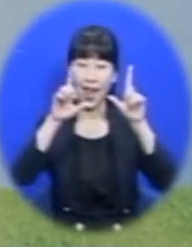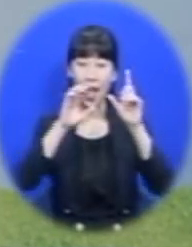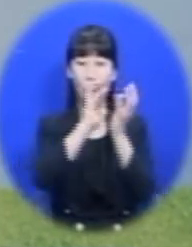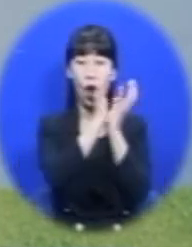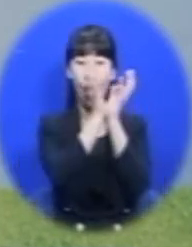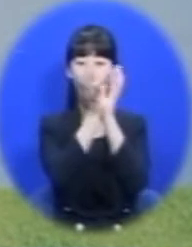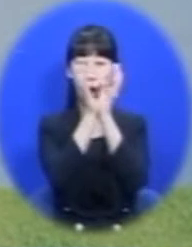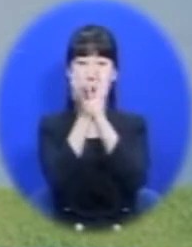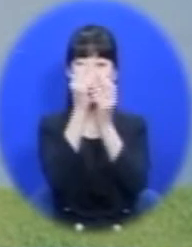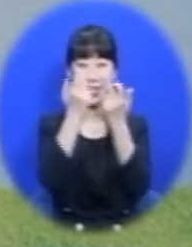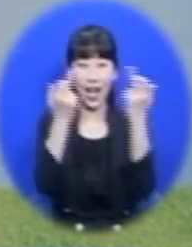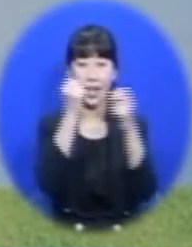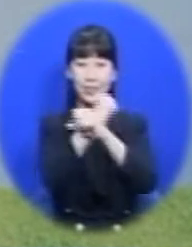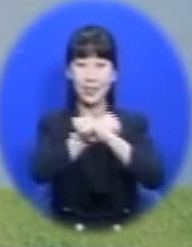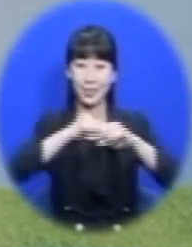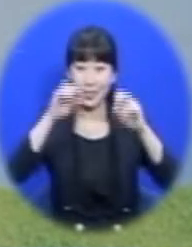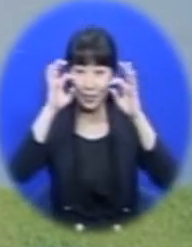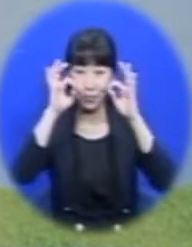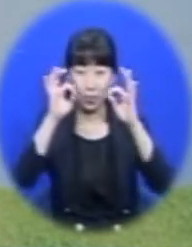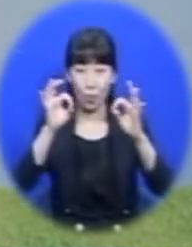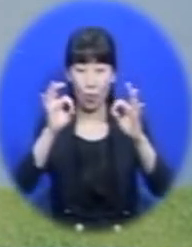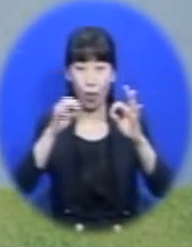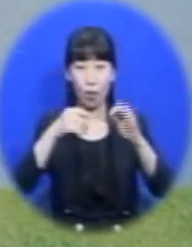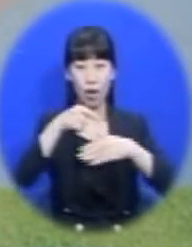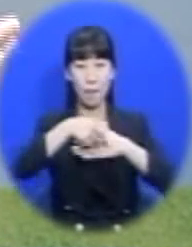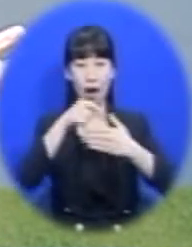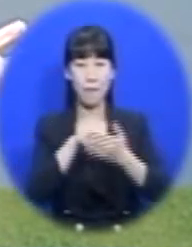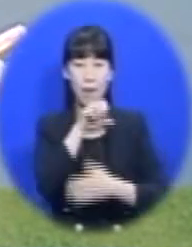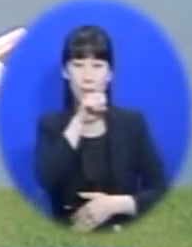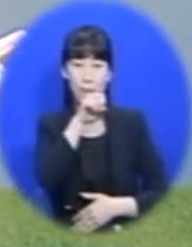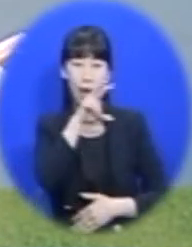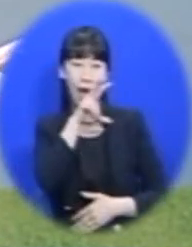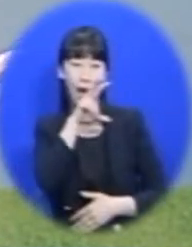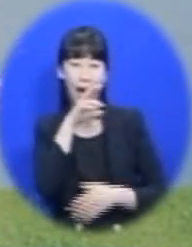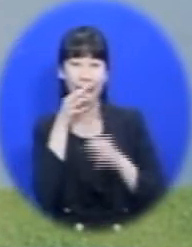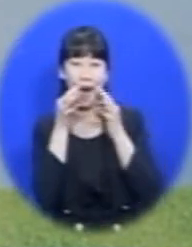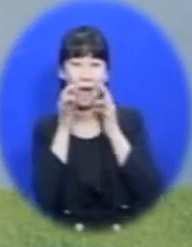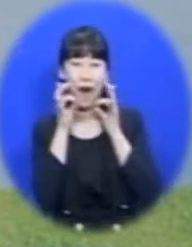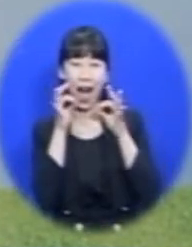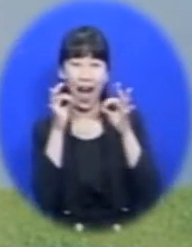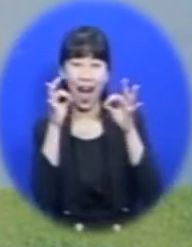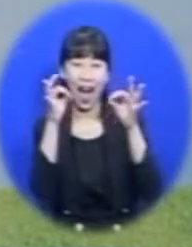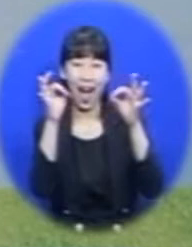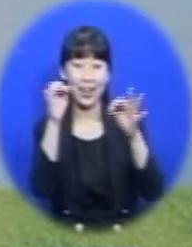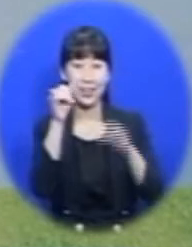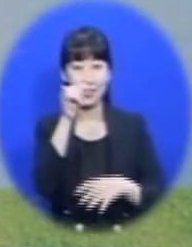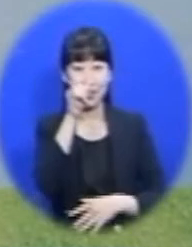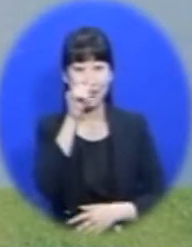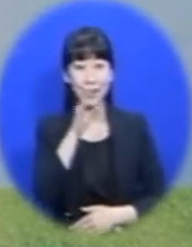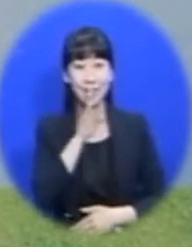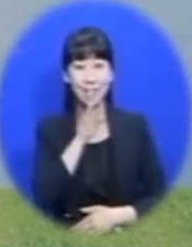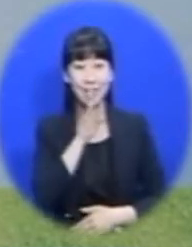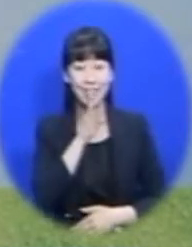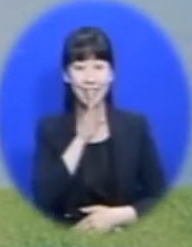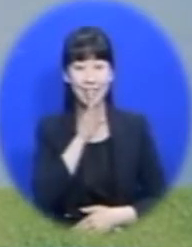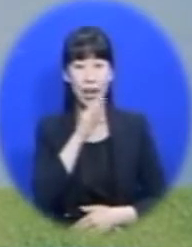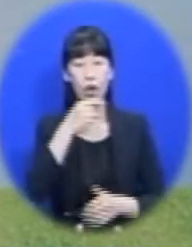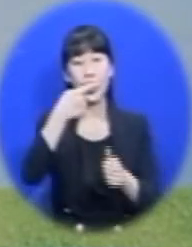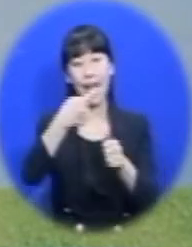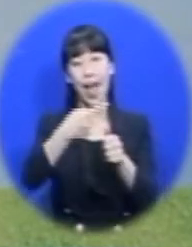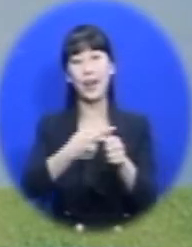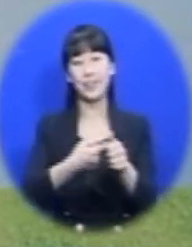보고도 우리의 마음속에서부터 탄성이 터져나오고 소리가 나오게 돼 있습니다. 그건 저절로